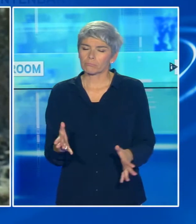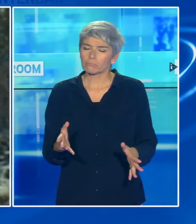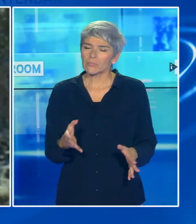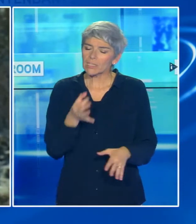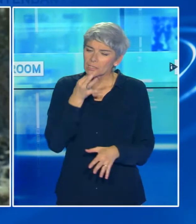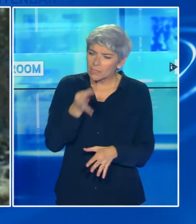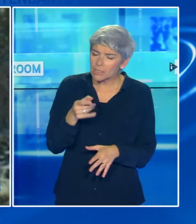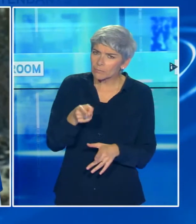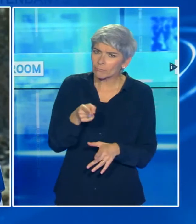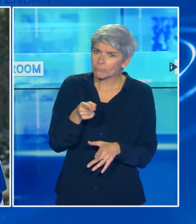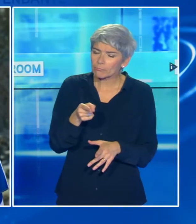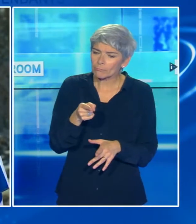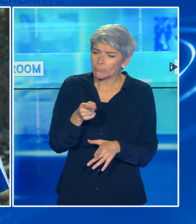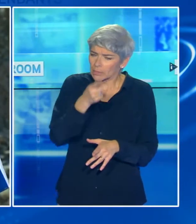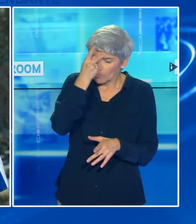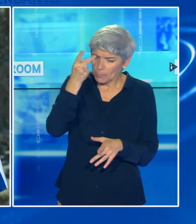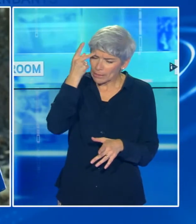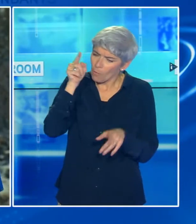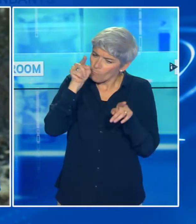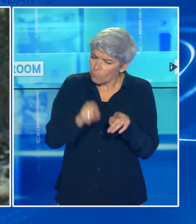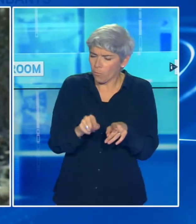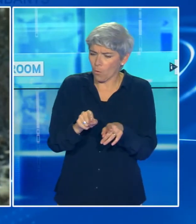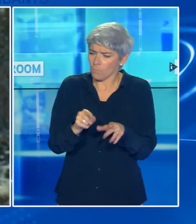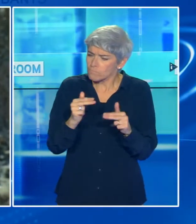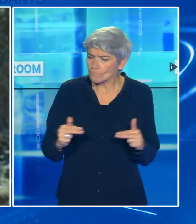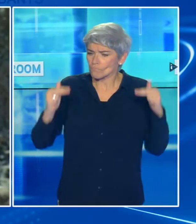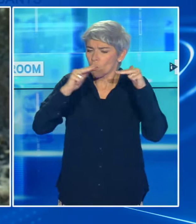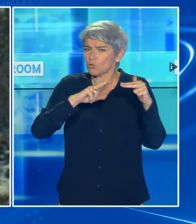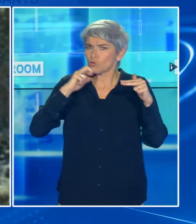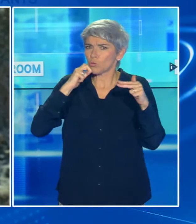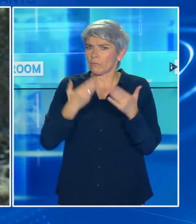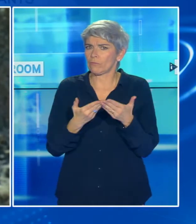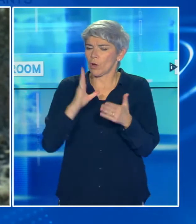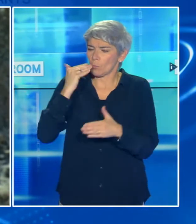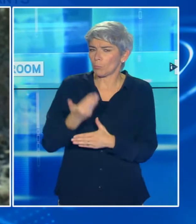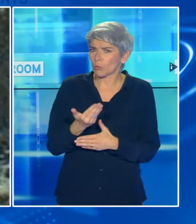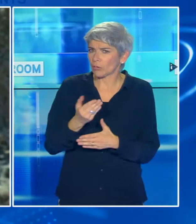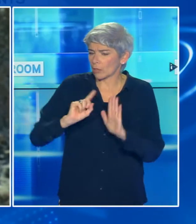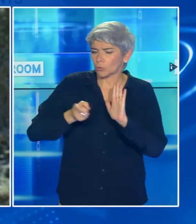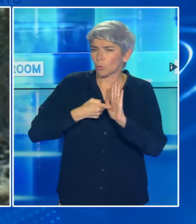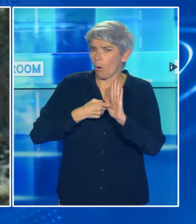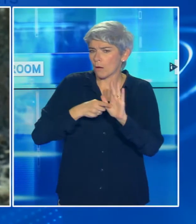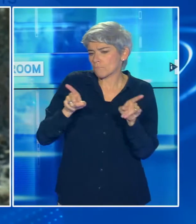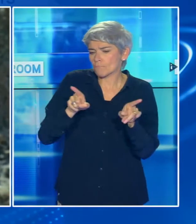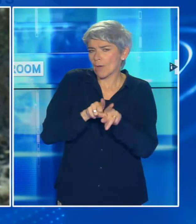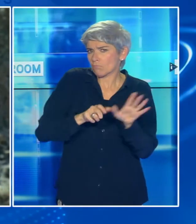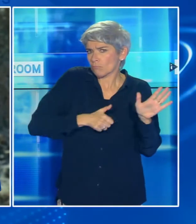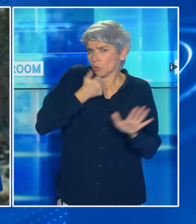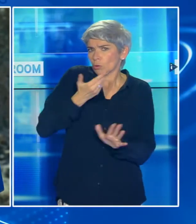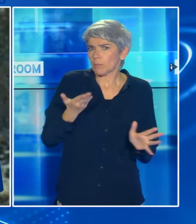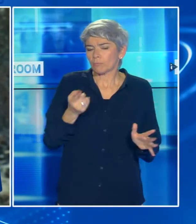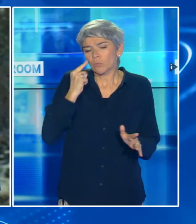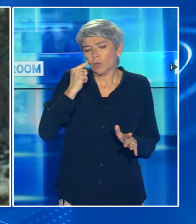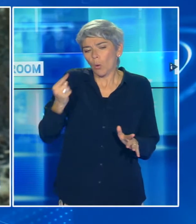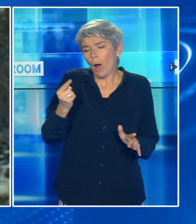insistait sur le fait que les Palestiniens devaient être traités comme les égaux des Juifs et qu'ils devaient donc bénéficier de la même autodétermination. Il croyait